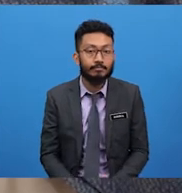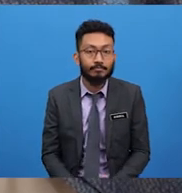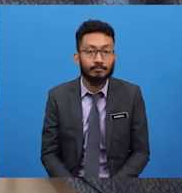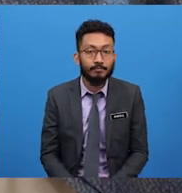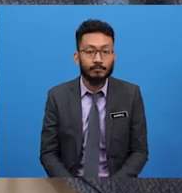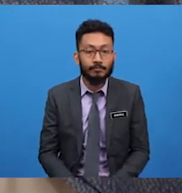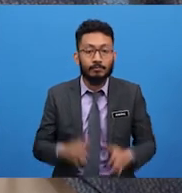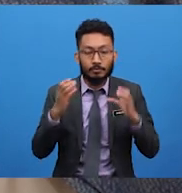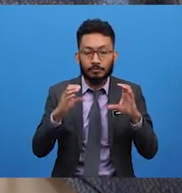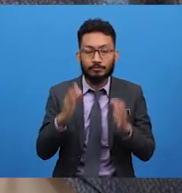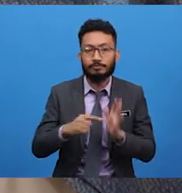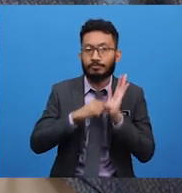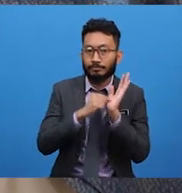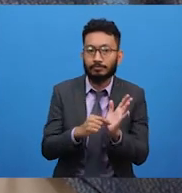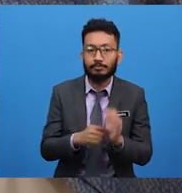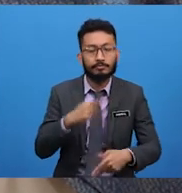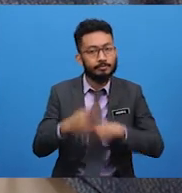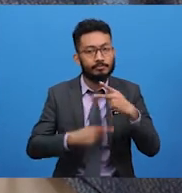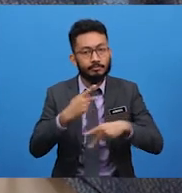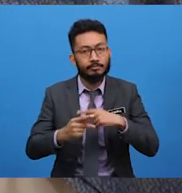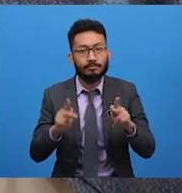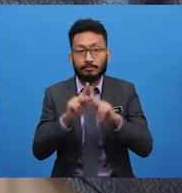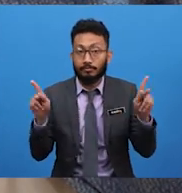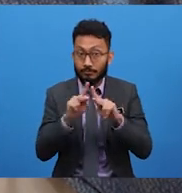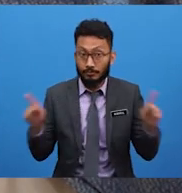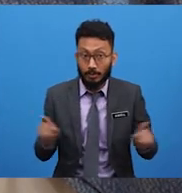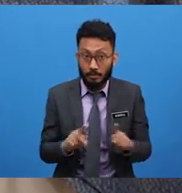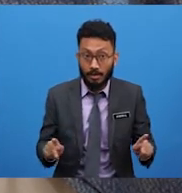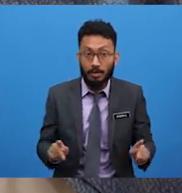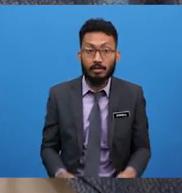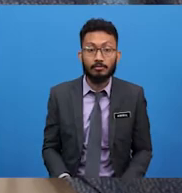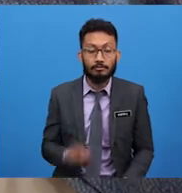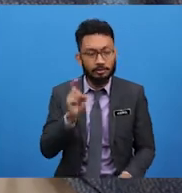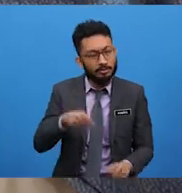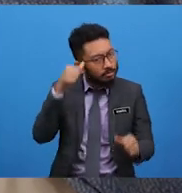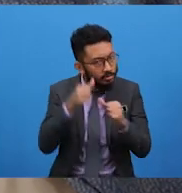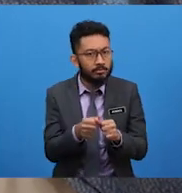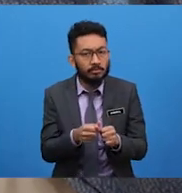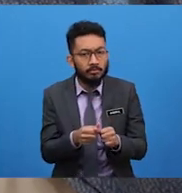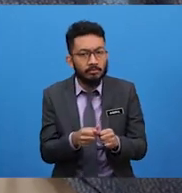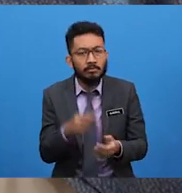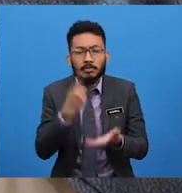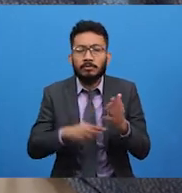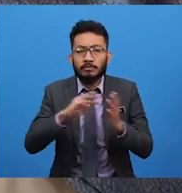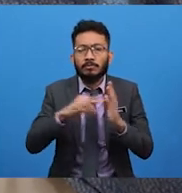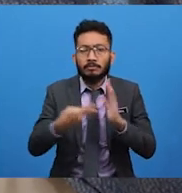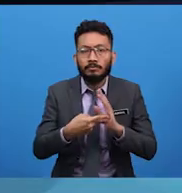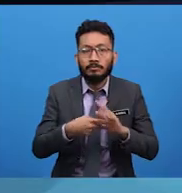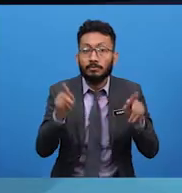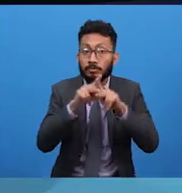Sebelum cikgu tunjukkan proses mendraft pola, adakah murid-murid masih ingat apakah yang dimaksudkan dengan pola?